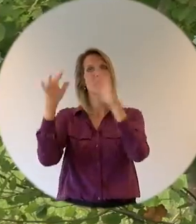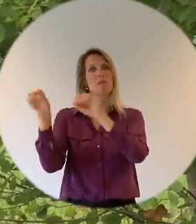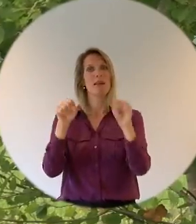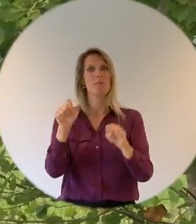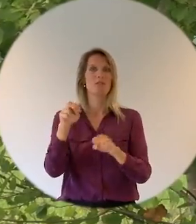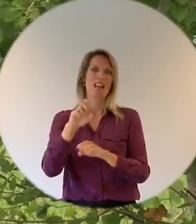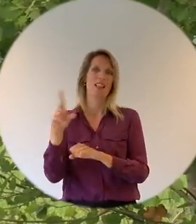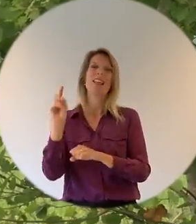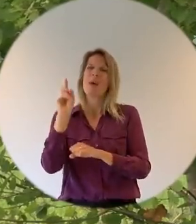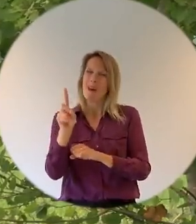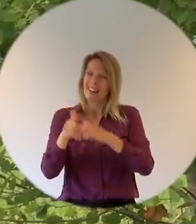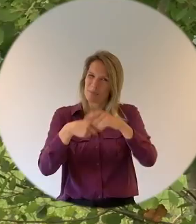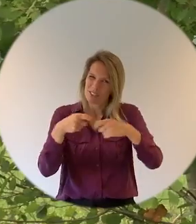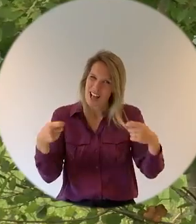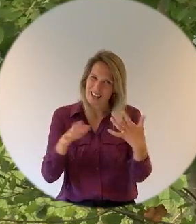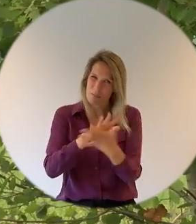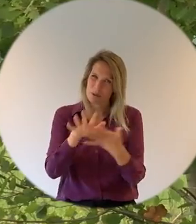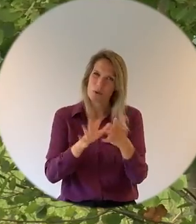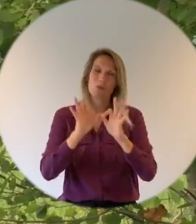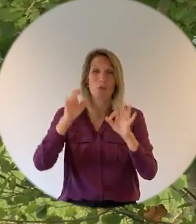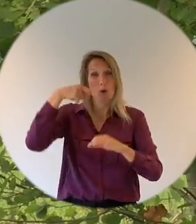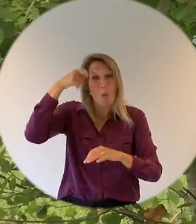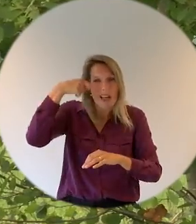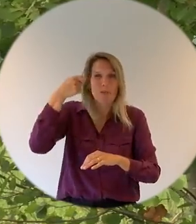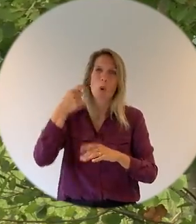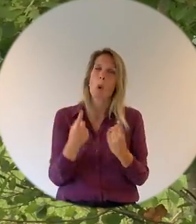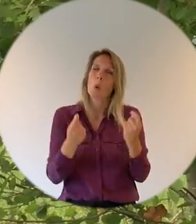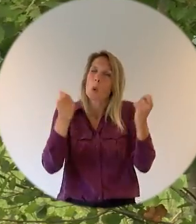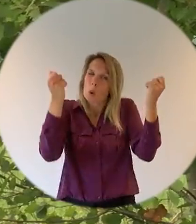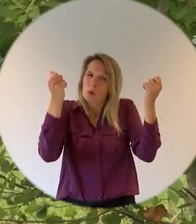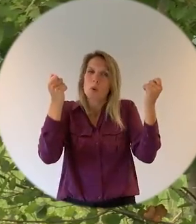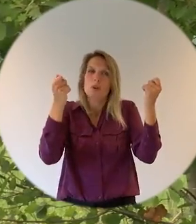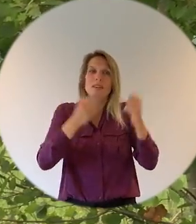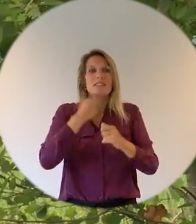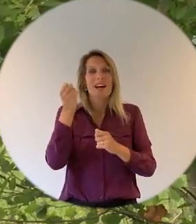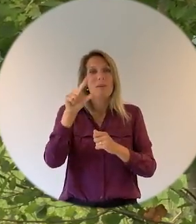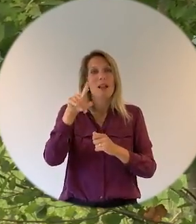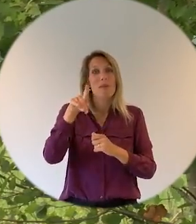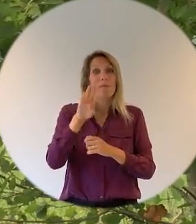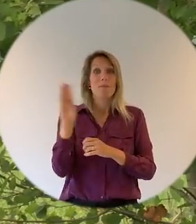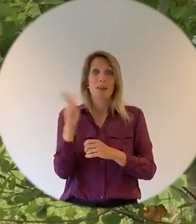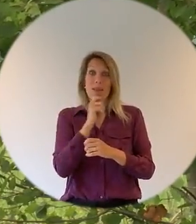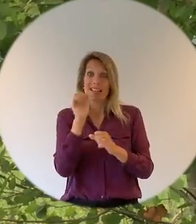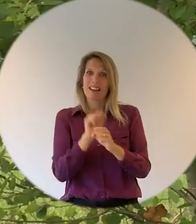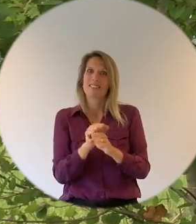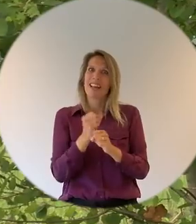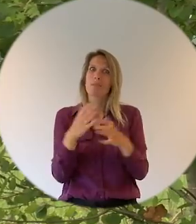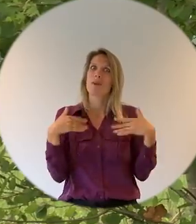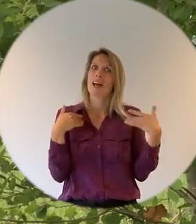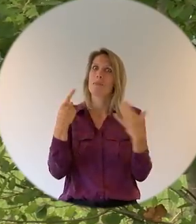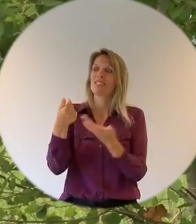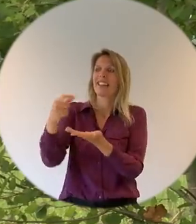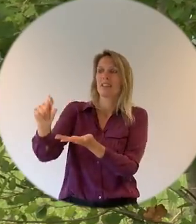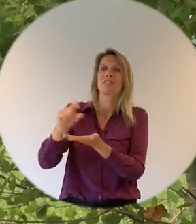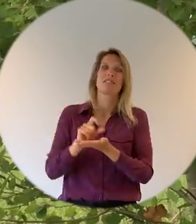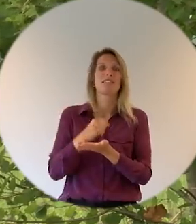en de apparatuur om mooie opnames te maken kosten veel geld. Daarom is LPB Media erg blij met uw gift en is de collecte